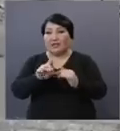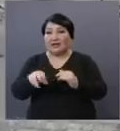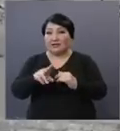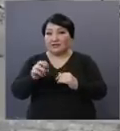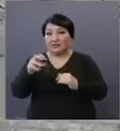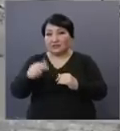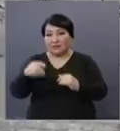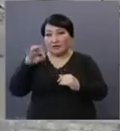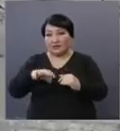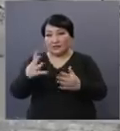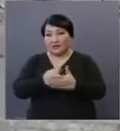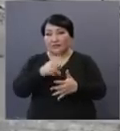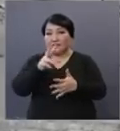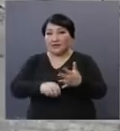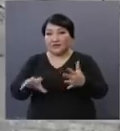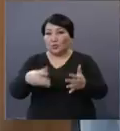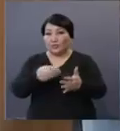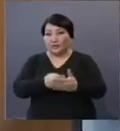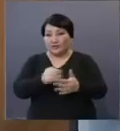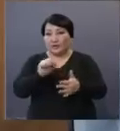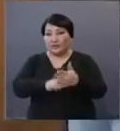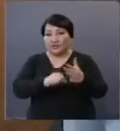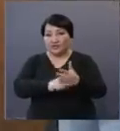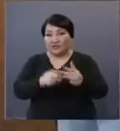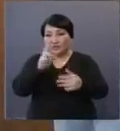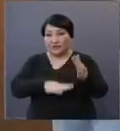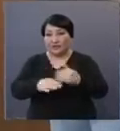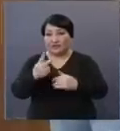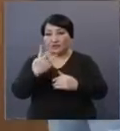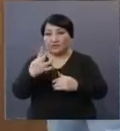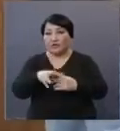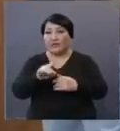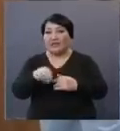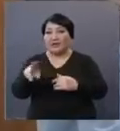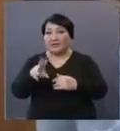Алайда салық төлемегені кесірінен ол мемлекетке 24 миллиард теңге шығын келтіріпті.